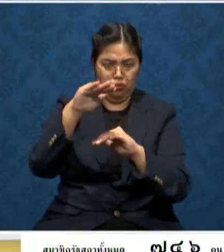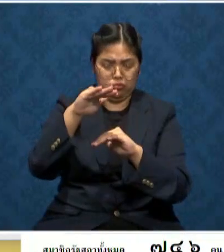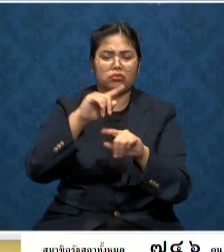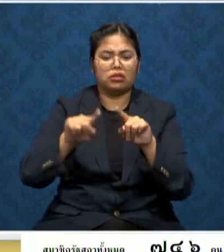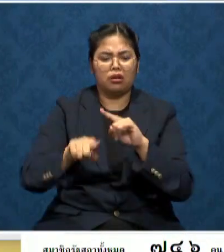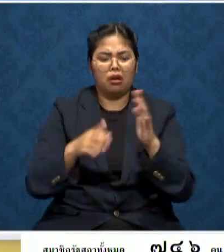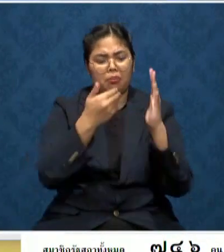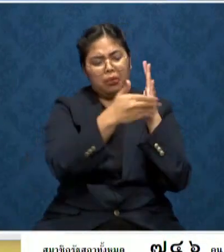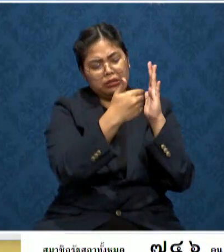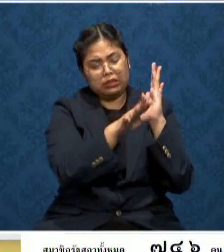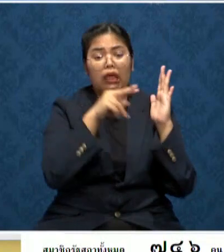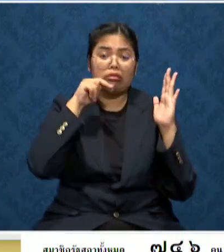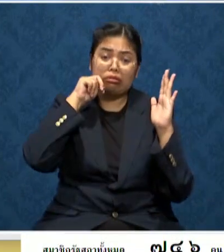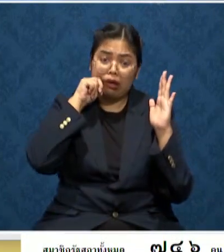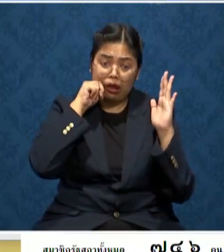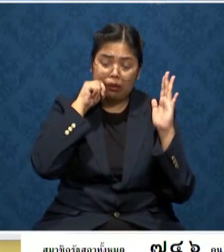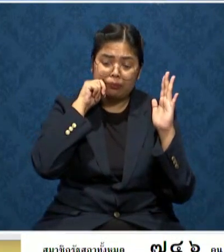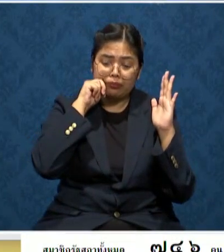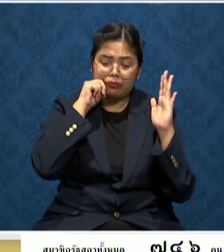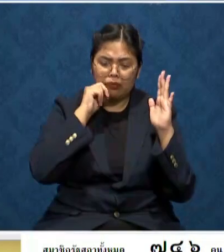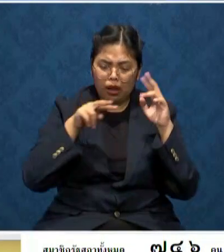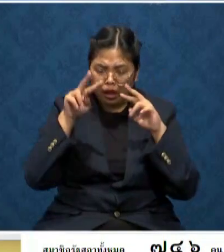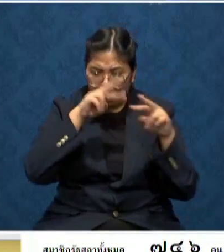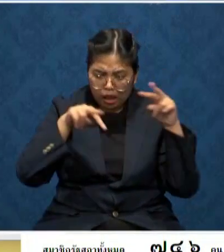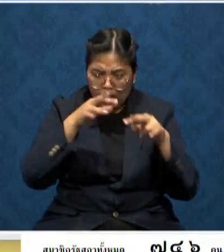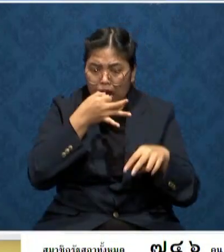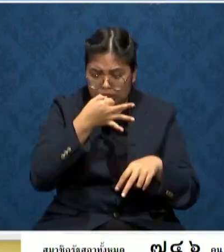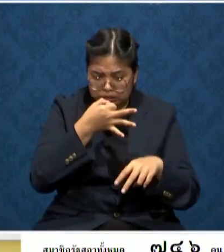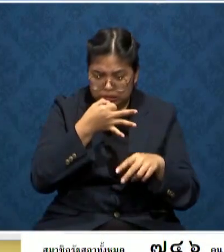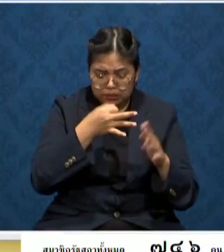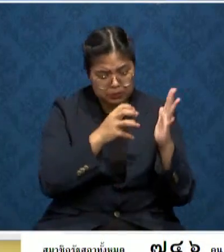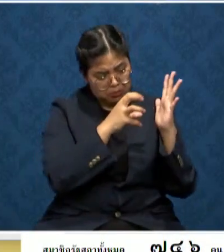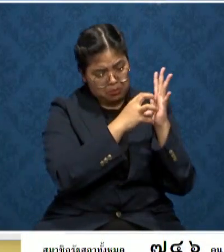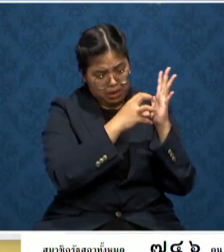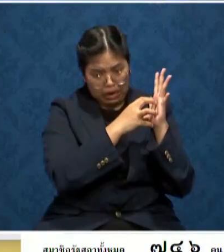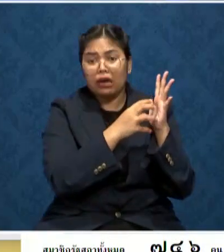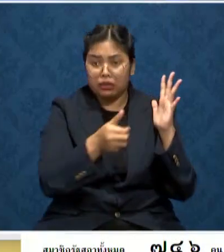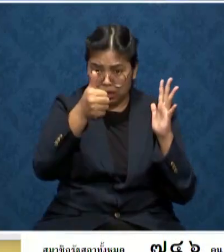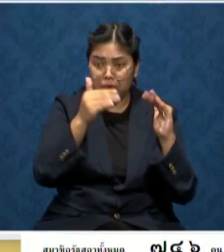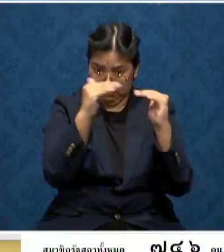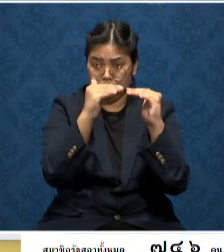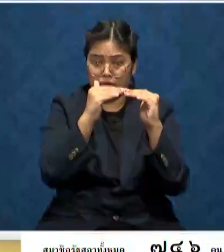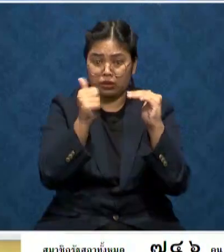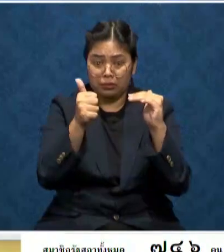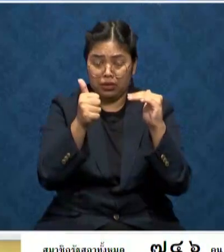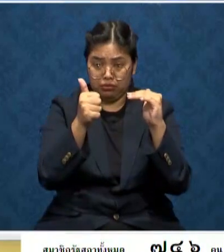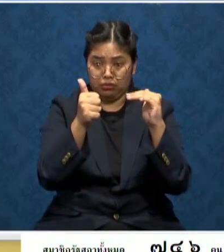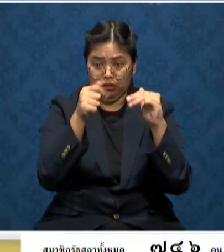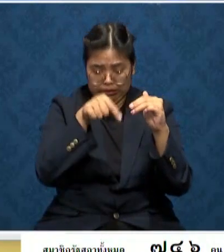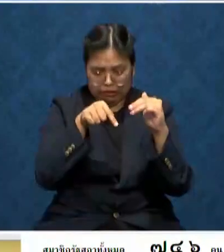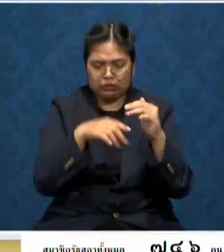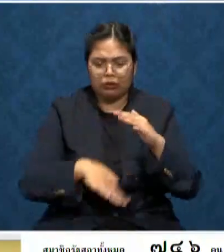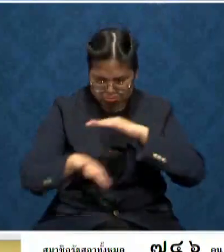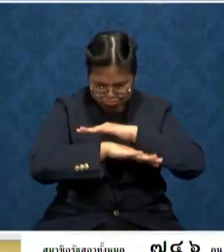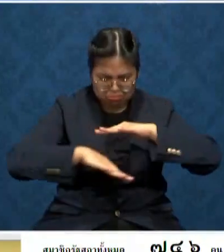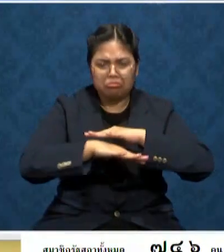จะมีแร่งน้ำเพื่อจะใช้ในการทำหากินได้ไม่ด้วยกคนที่ภาคกลางได้หอไม่เป็นเรื่องโครงสรางครับเพ